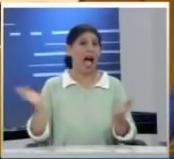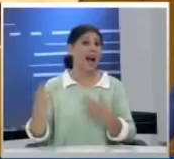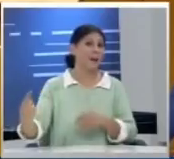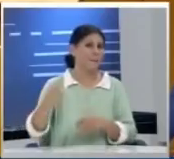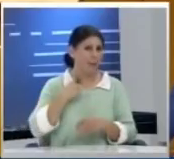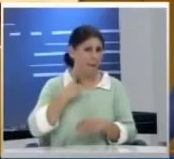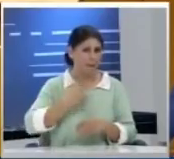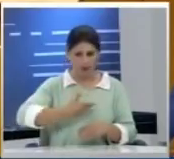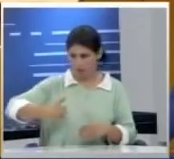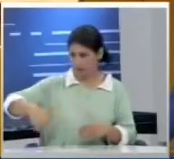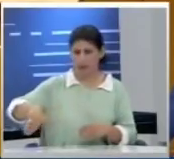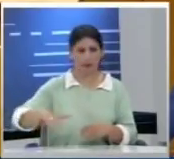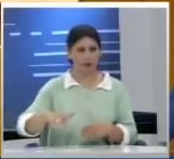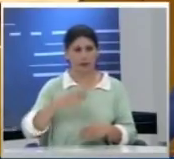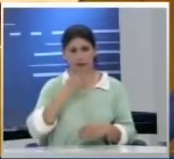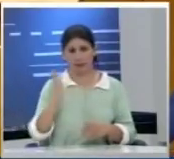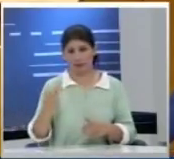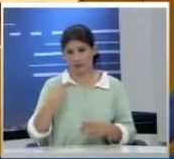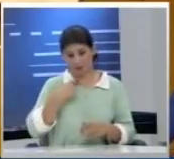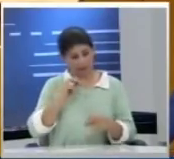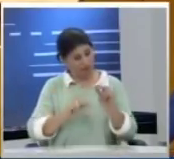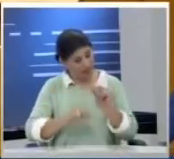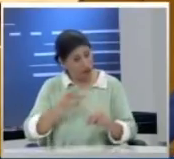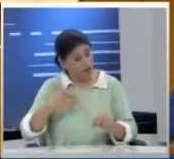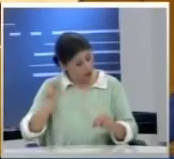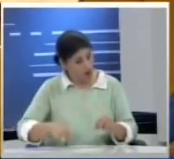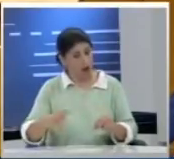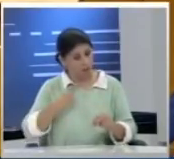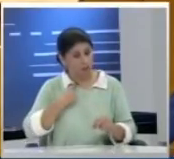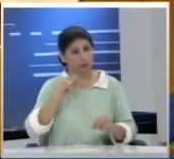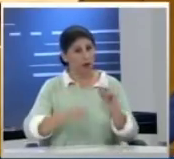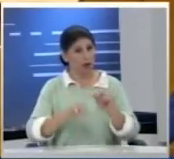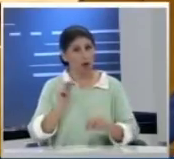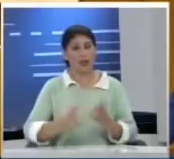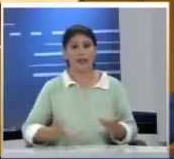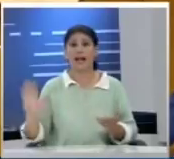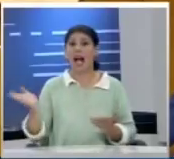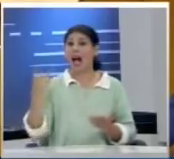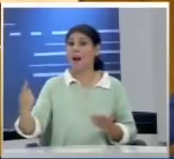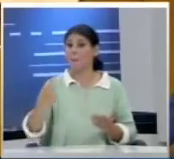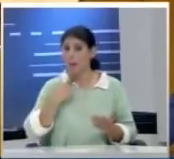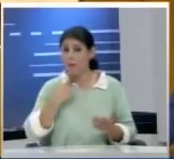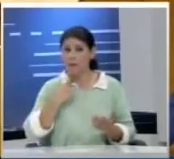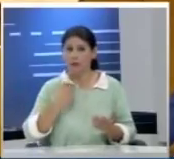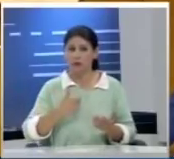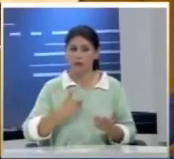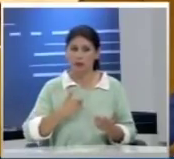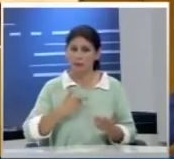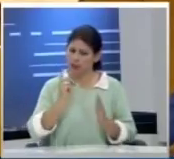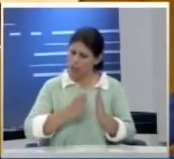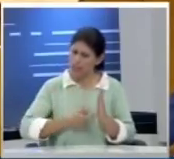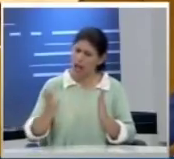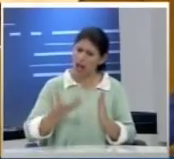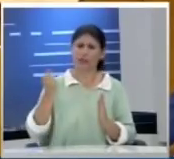αποτύχαμε, γιατί θα μου πείτε, μα χάσατε τις εκλογές. Ναι, τις χάσαμε. Αν σε κάτι αποτύχαμε και μας έκρινε ο ελληνικός λαός